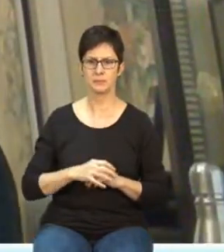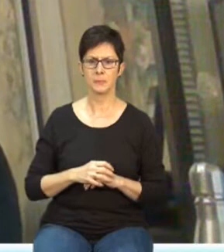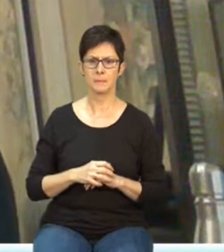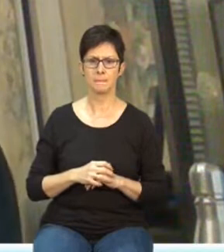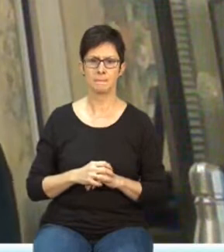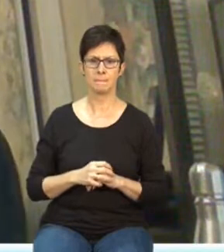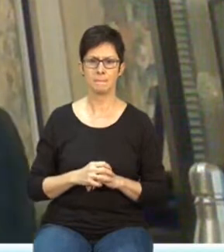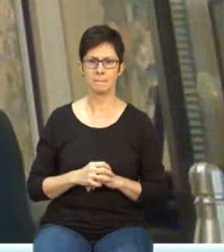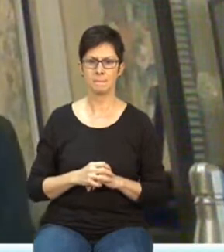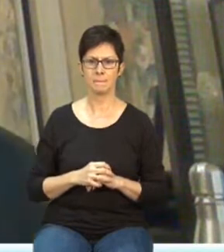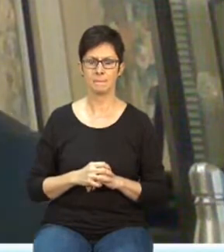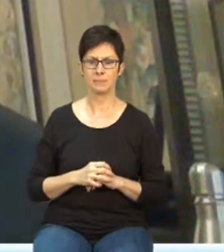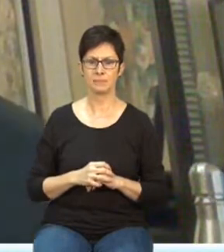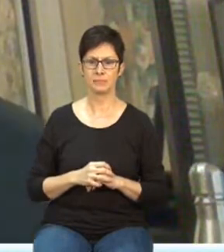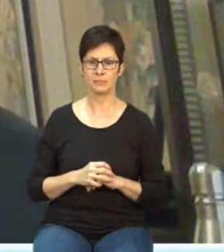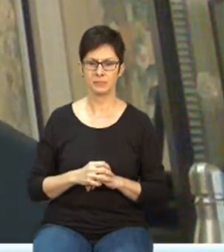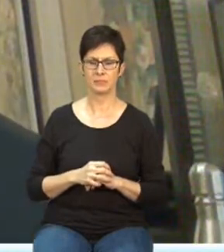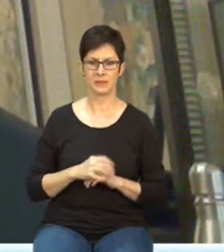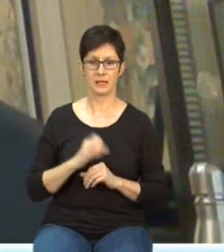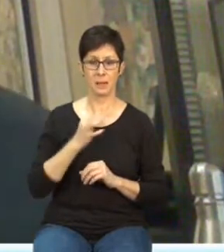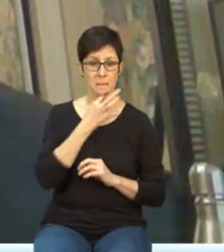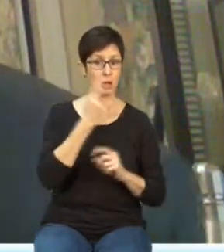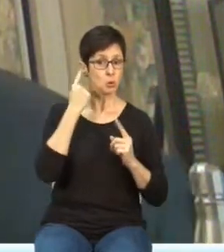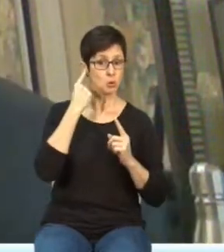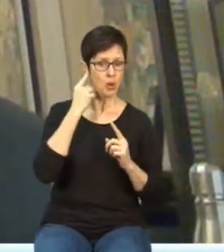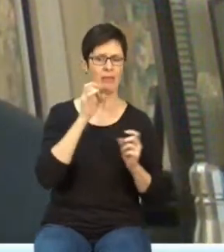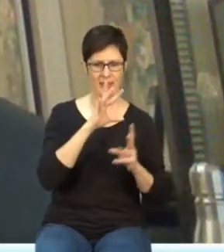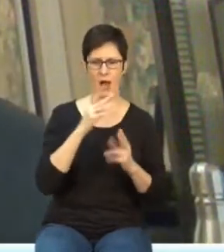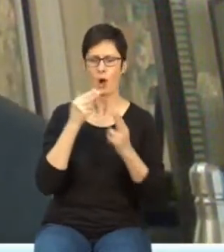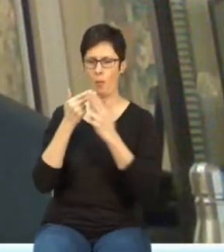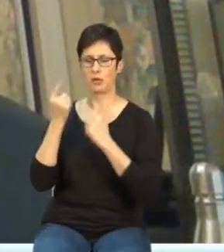Jest weekend ich słuchać doskonale świetnie